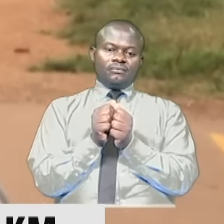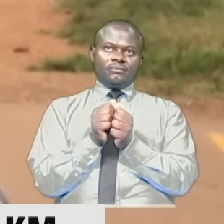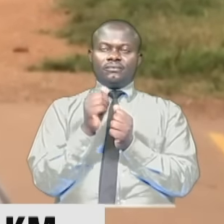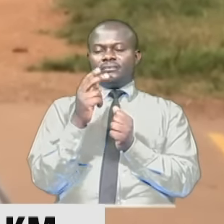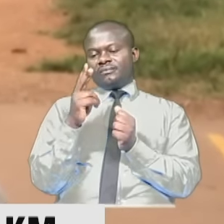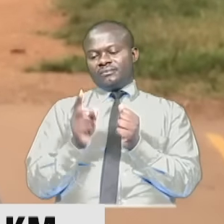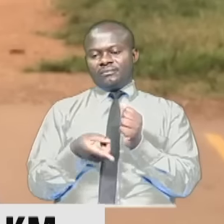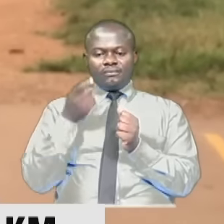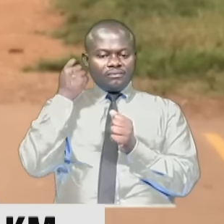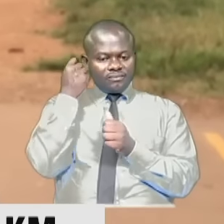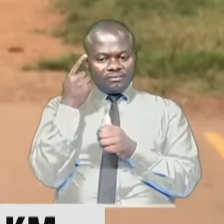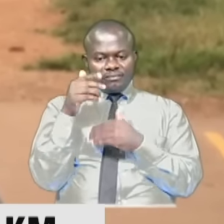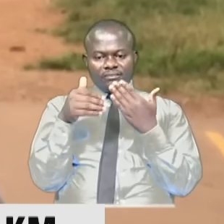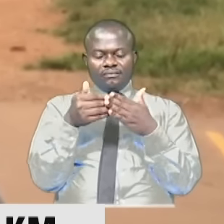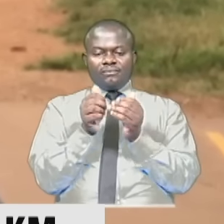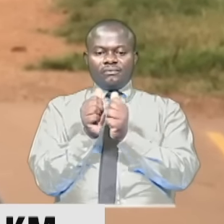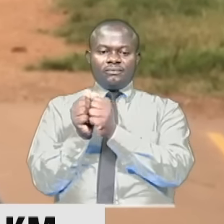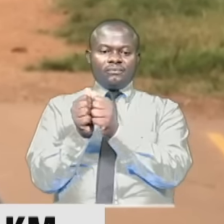12,000 bivuze ngo